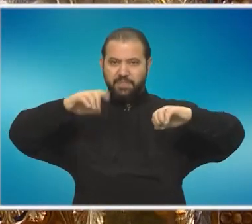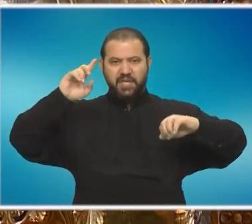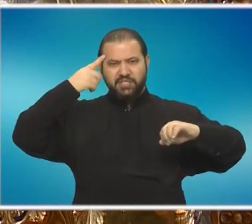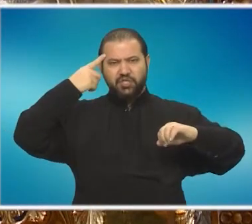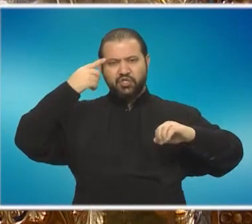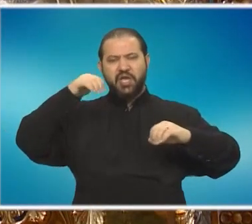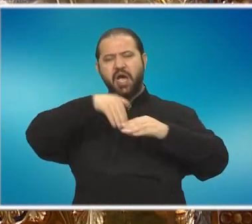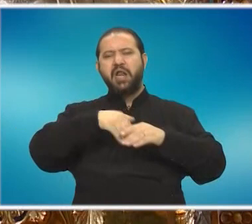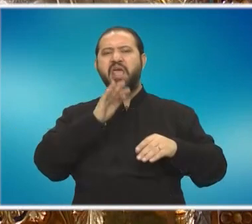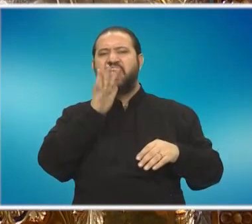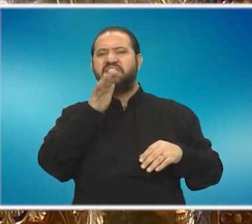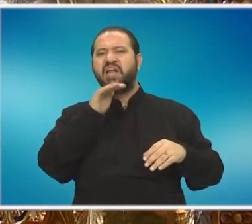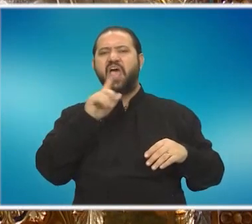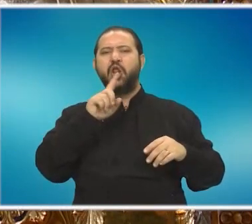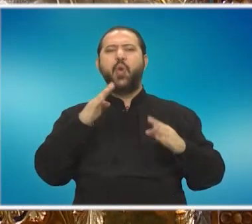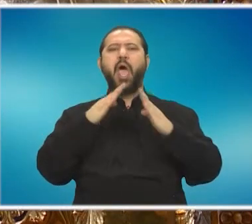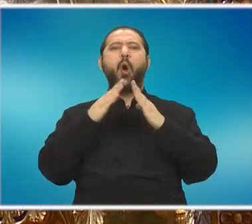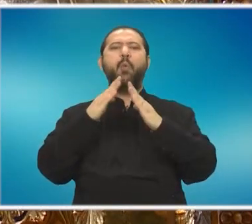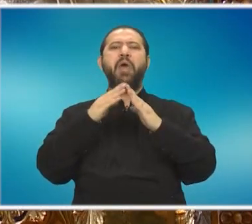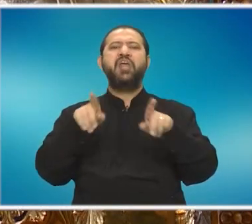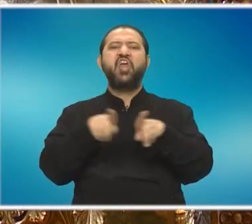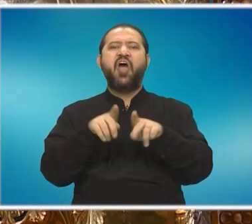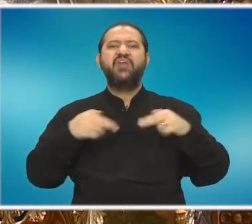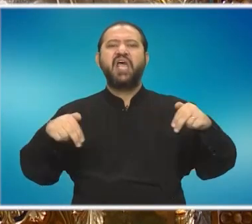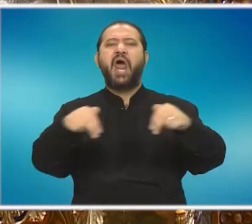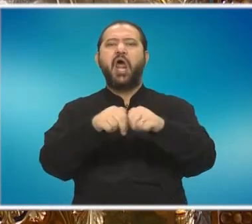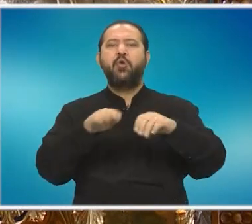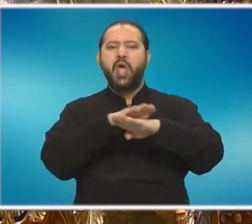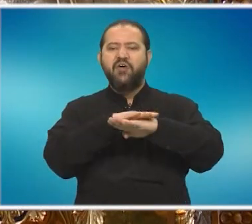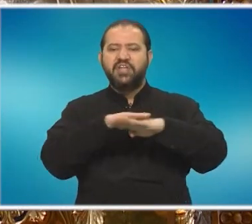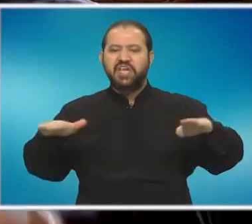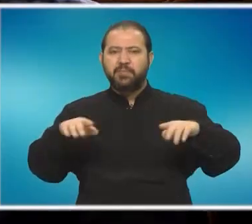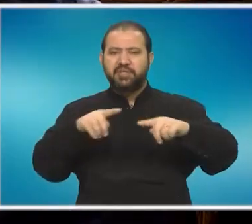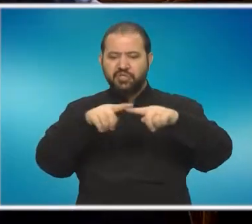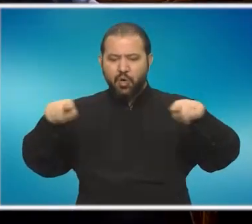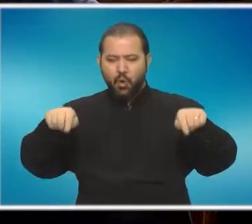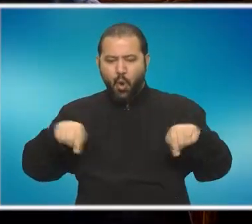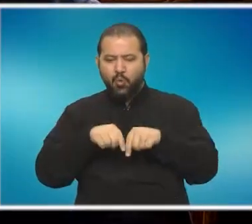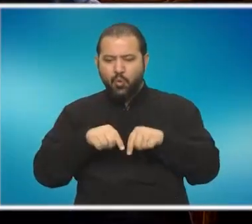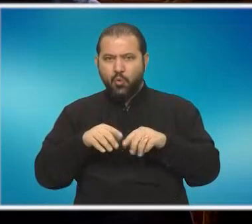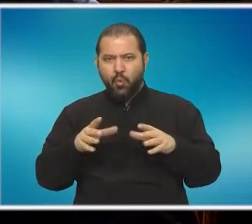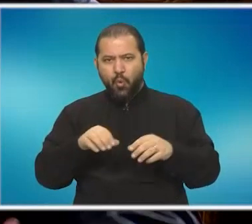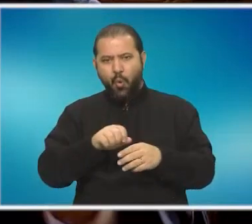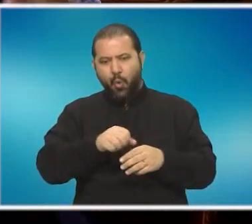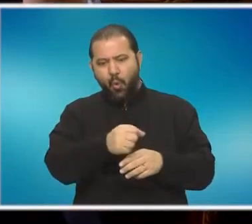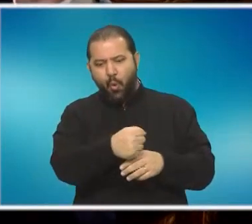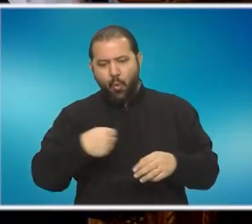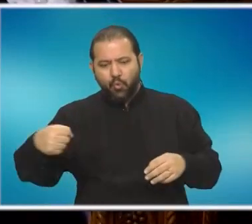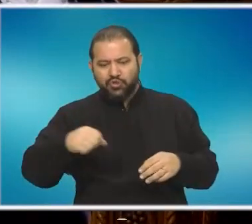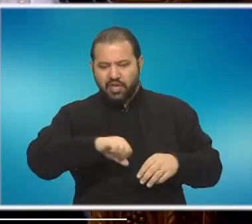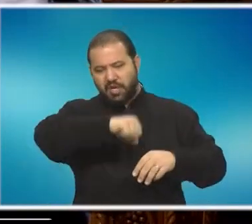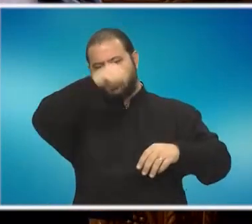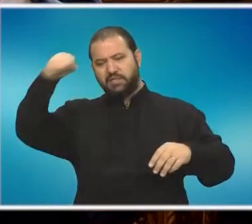portiță, casele acelea au altă, aveau pe vremea altă structură, nu cea care o știm noi acum, și a fost adus